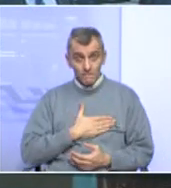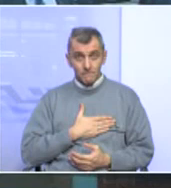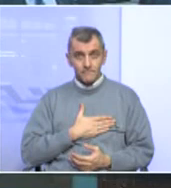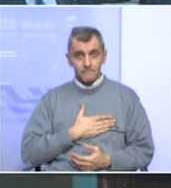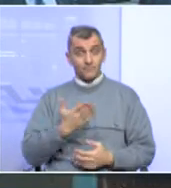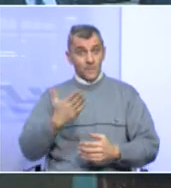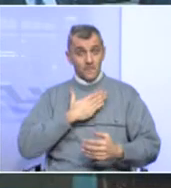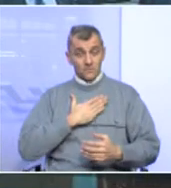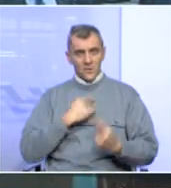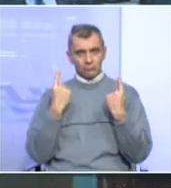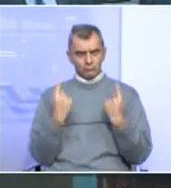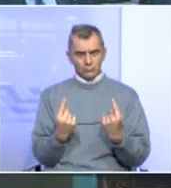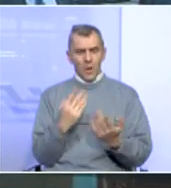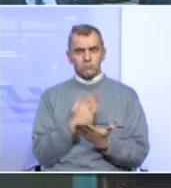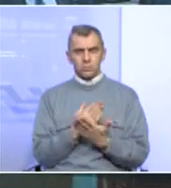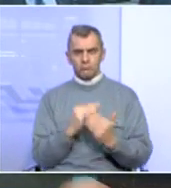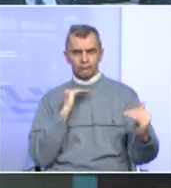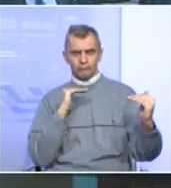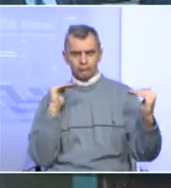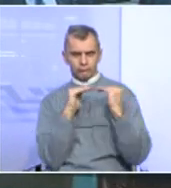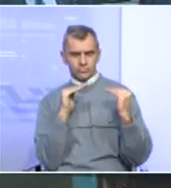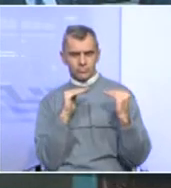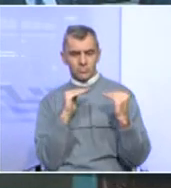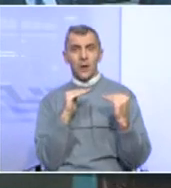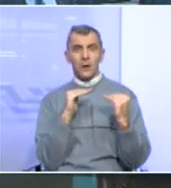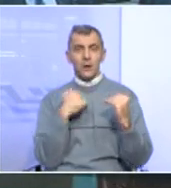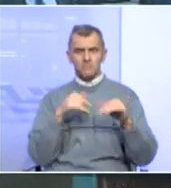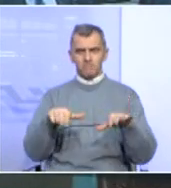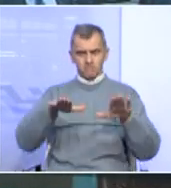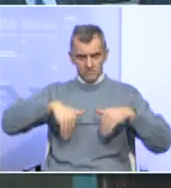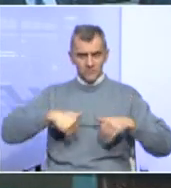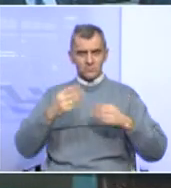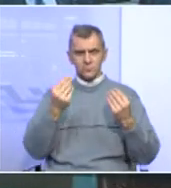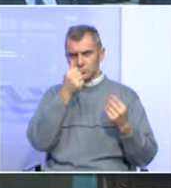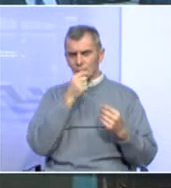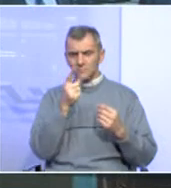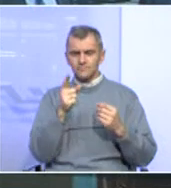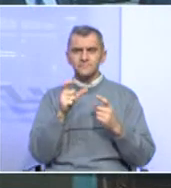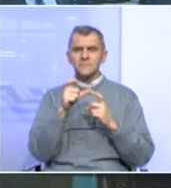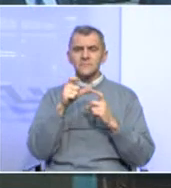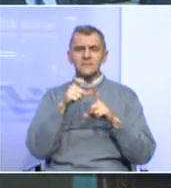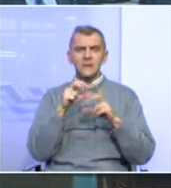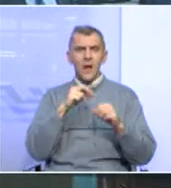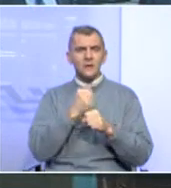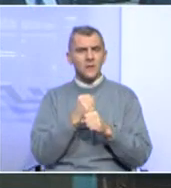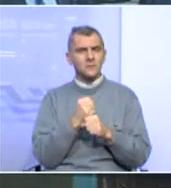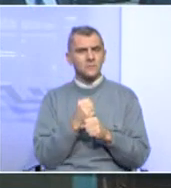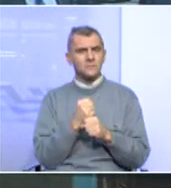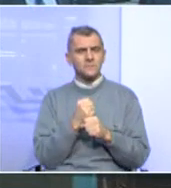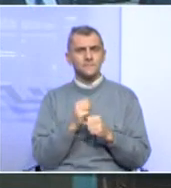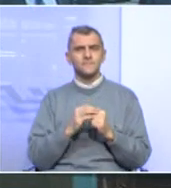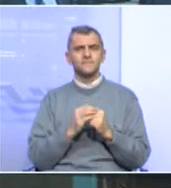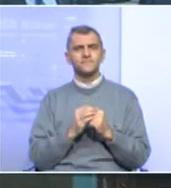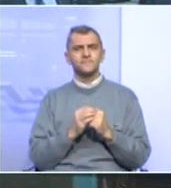da naš stav bude podudaran i da prihvatimo ono što SDA radi, iako je ta borba autentična